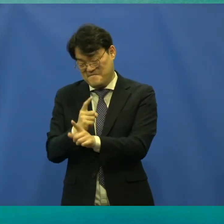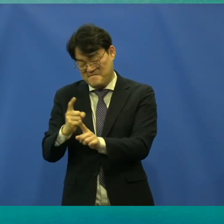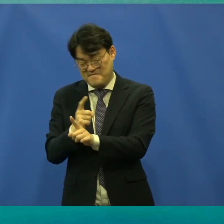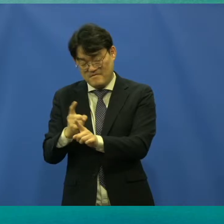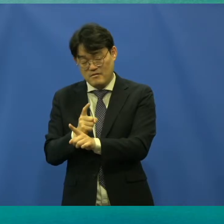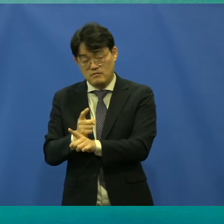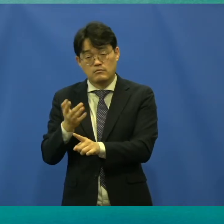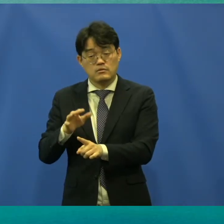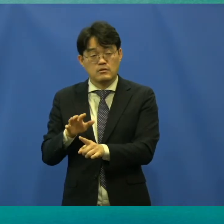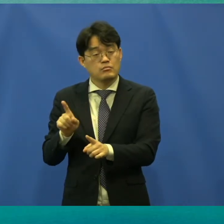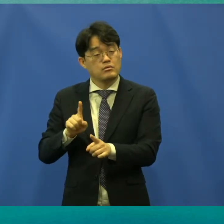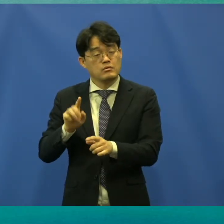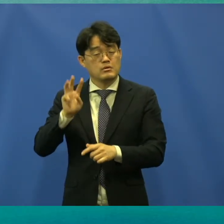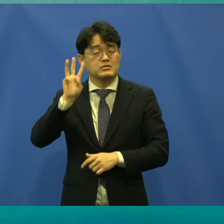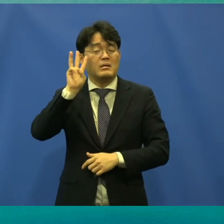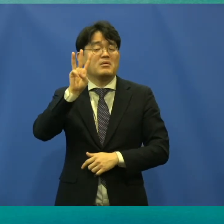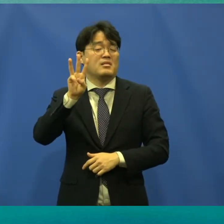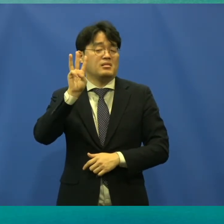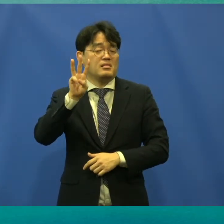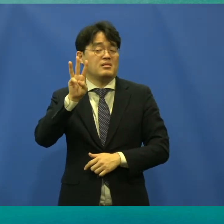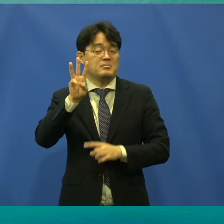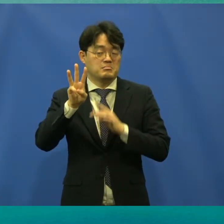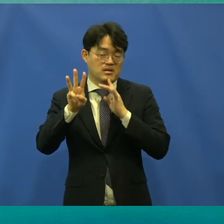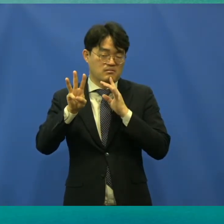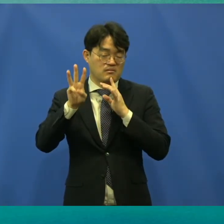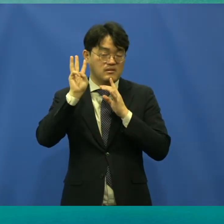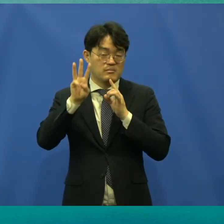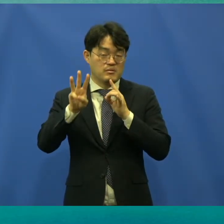근데 고작 3일입니다.